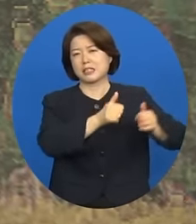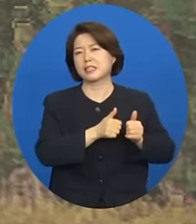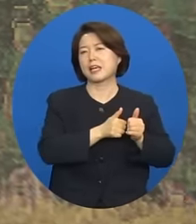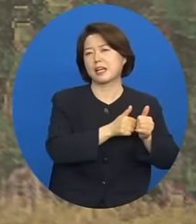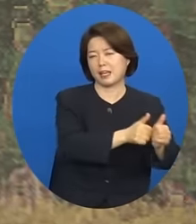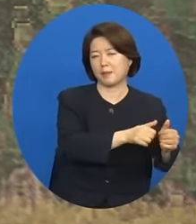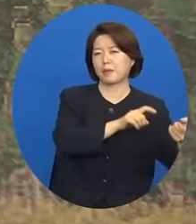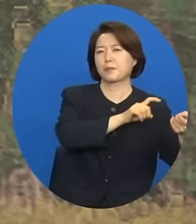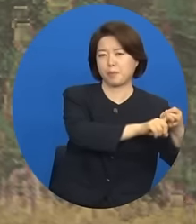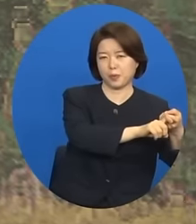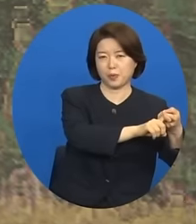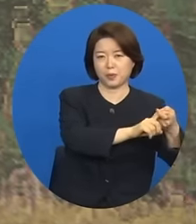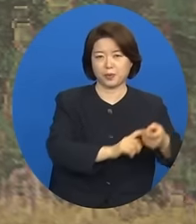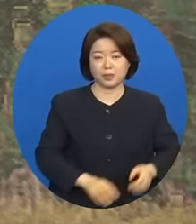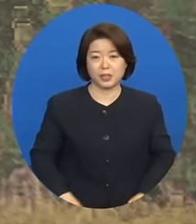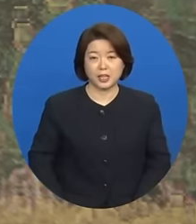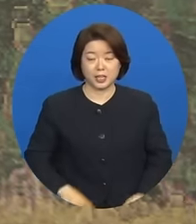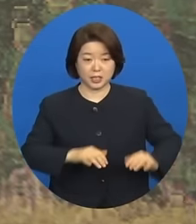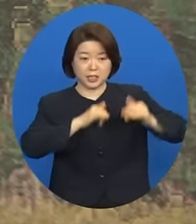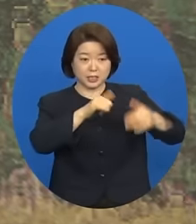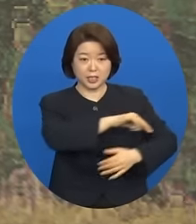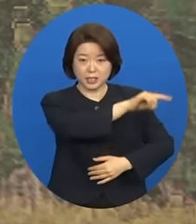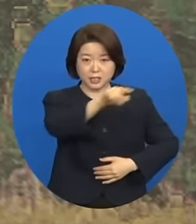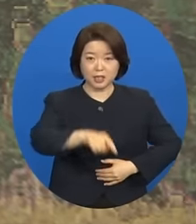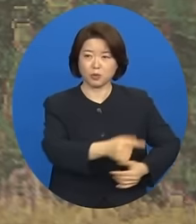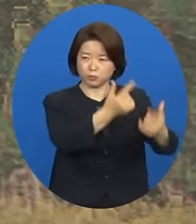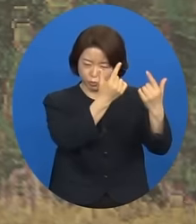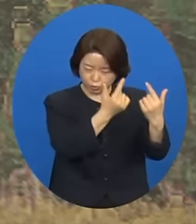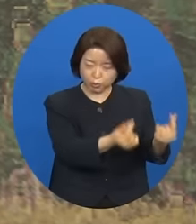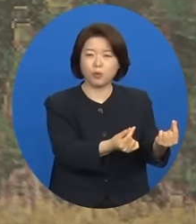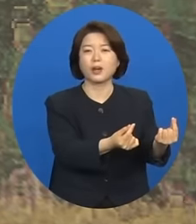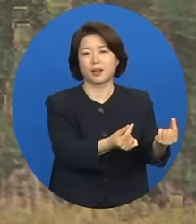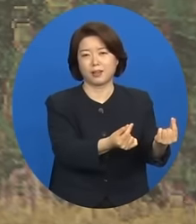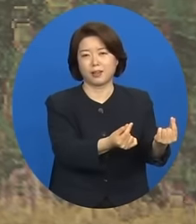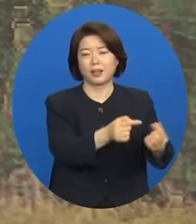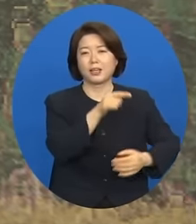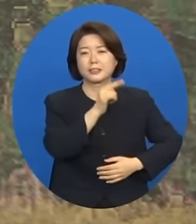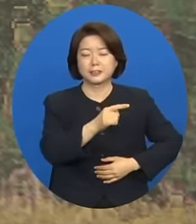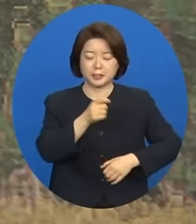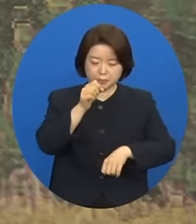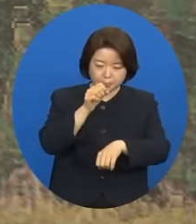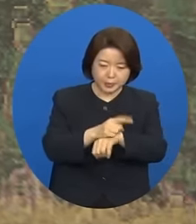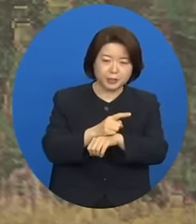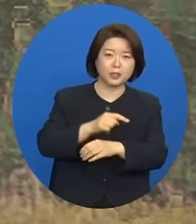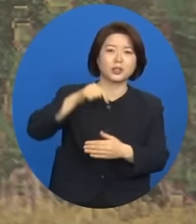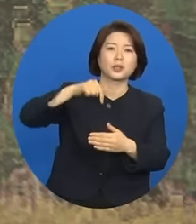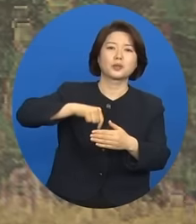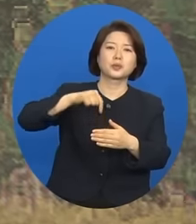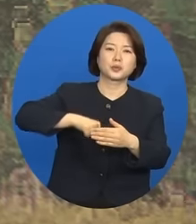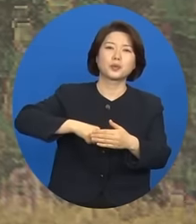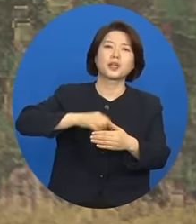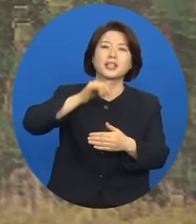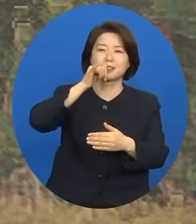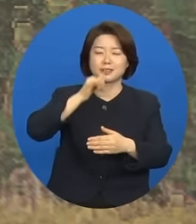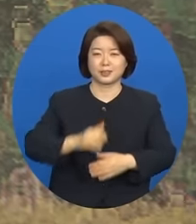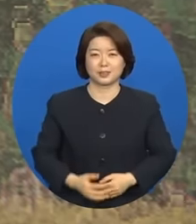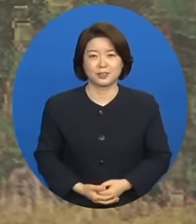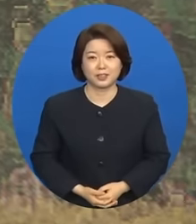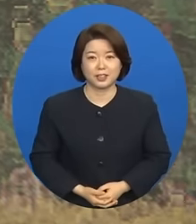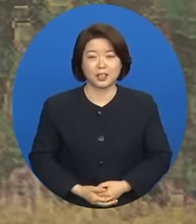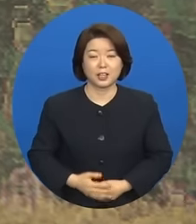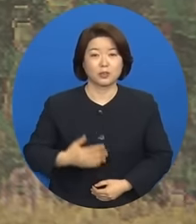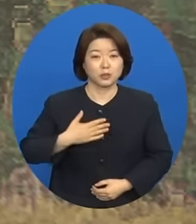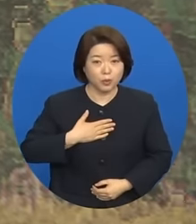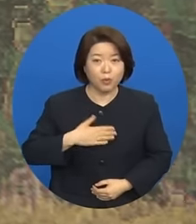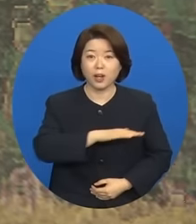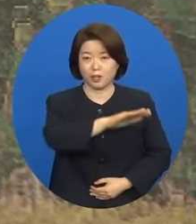어떤 면에서는 굉장히 세상 사람들과 다를 바가 없는 그런 속성이 야곱 안에 있었습니다. 그건 저와